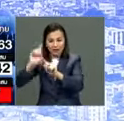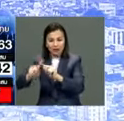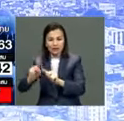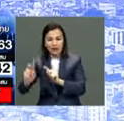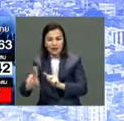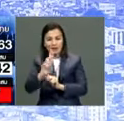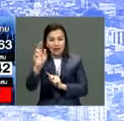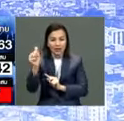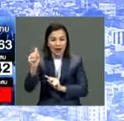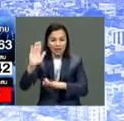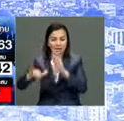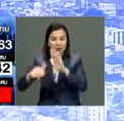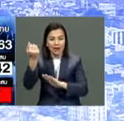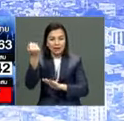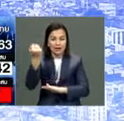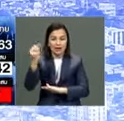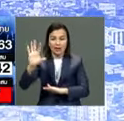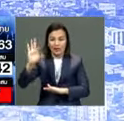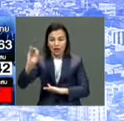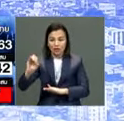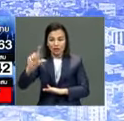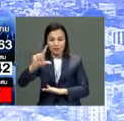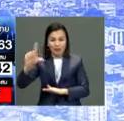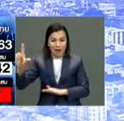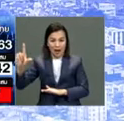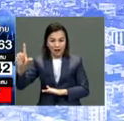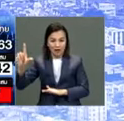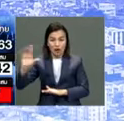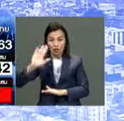ซ้อมนะครับที่ทำงานคล้ายๆกับเรานะครับแต่อาจจะต้องลงทะเบียนเยอะนะครับจะเป็นแอปพลิเคชันเลยเนี่ยมีคนใช้งานไปแล้วมากกว่า10ล้าน 90ล้านคนนะครับก็ใช้งานไอเดียประเทศเดียวนี่เยอะกว่าประเทศลาวทั้งประเทศนะครับอินเดียมีประชากรมากกว่าพันแปดร้อยล้านครับก็จะ